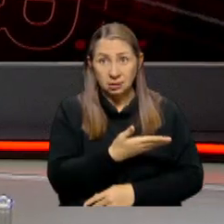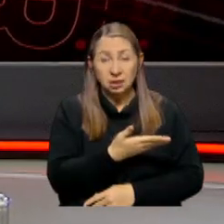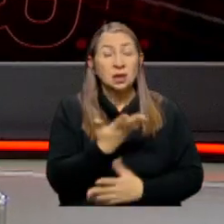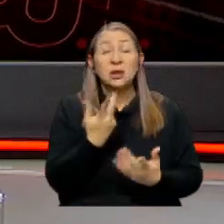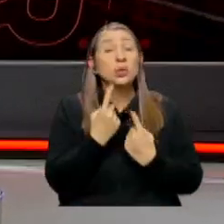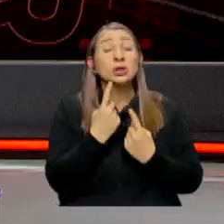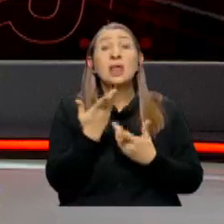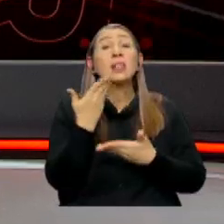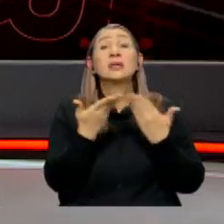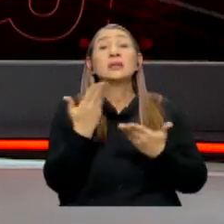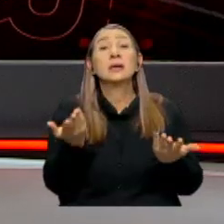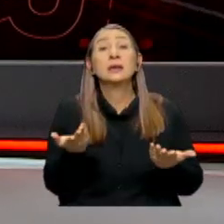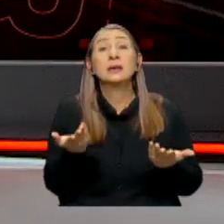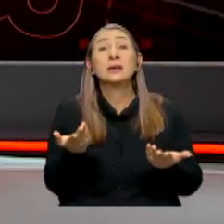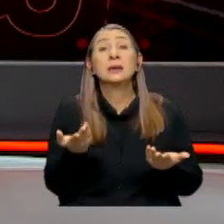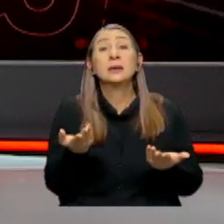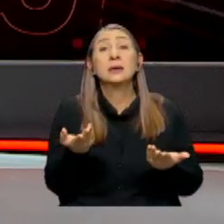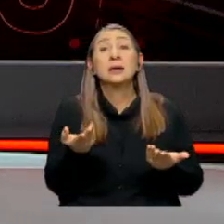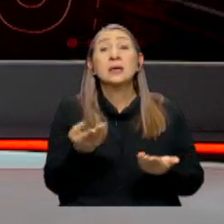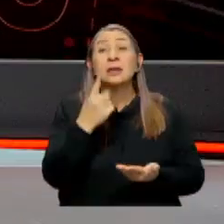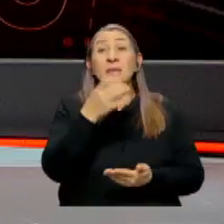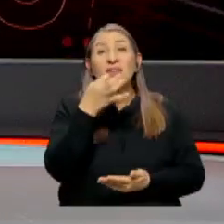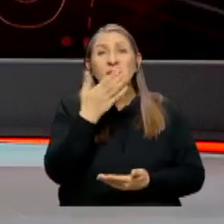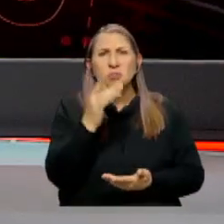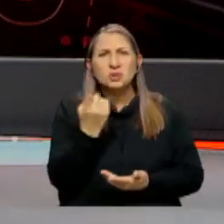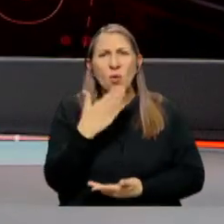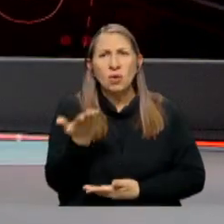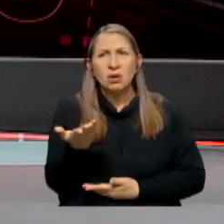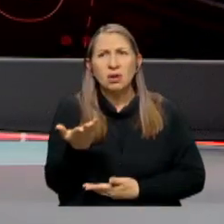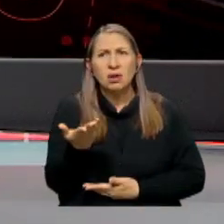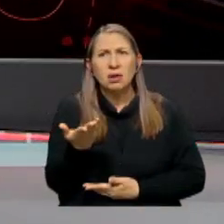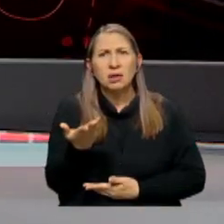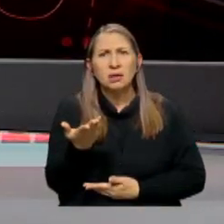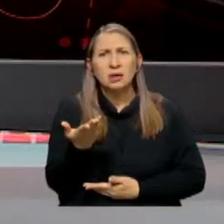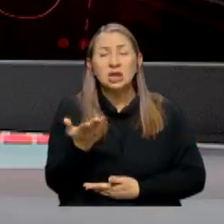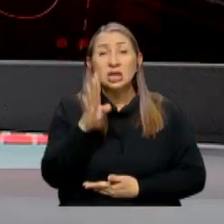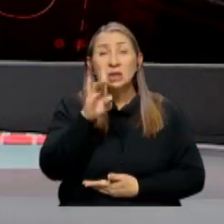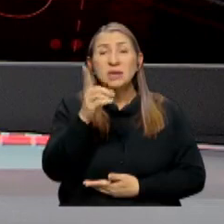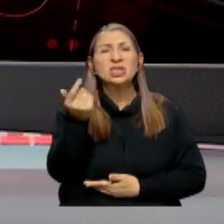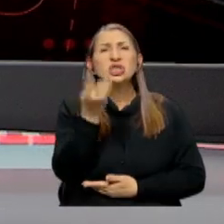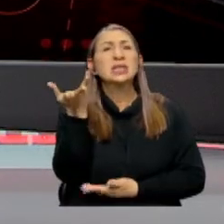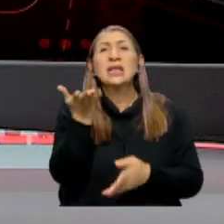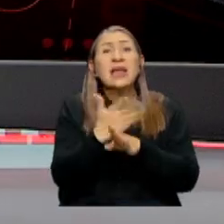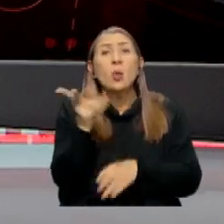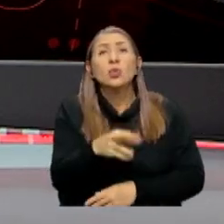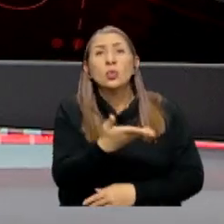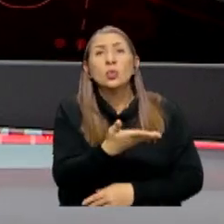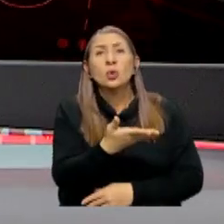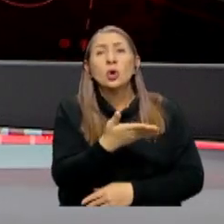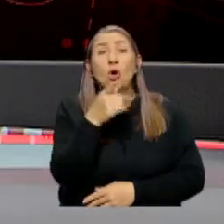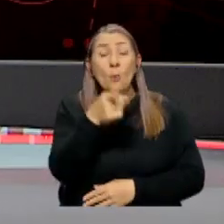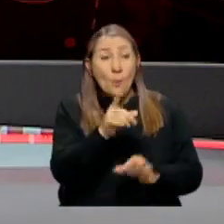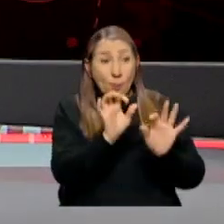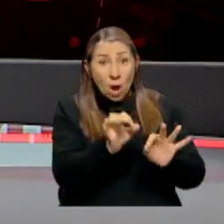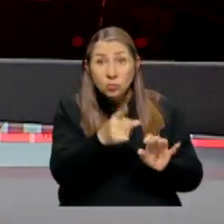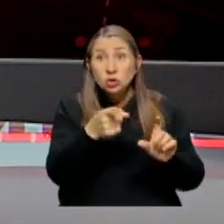Ne konuştular ne anlattılar tek bir ifade yok bir şey yok 41 Can niye gitti Bu